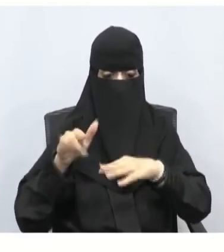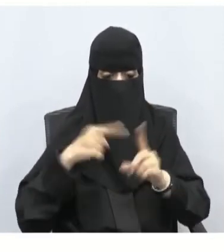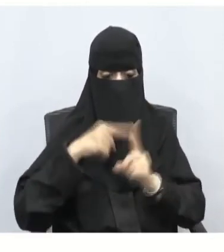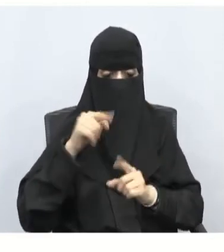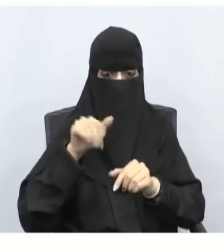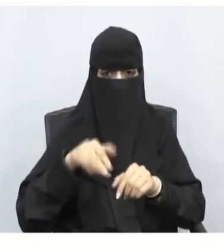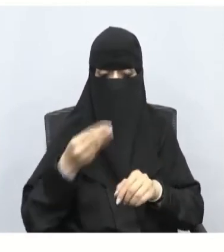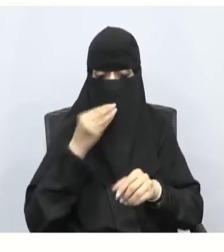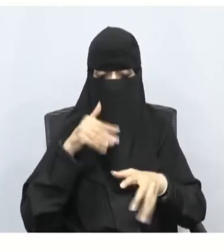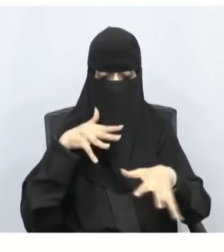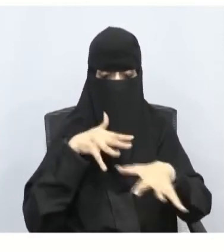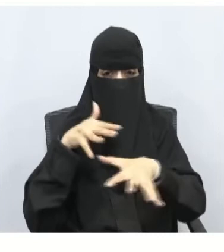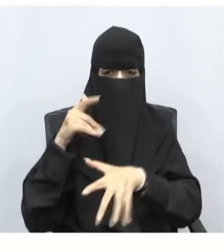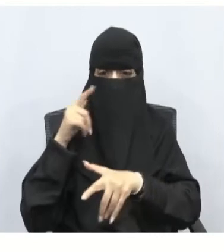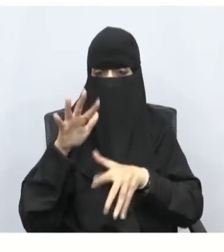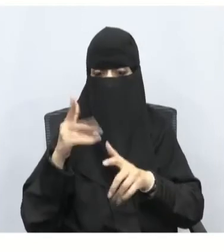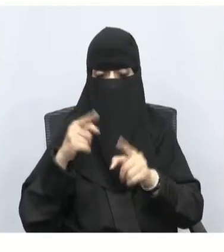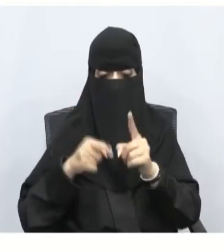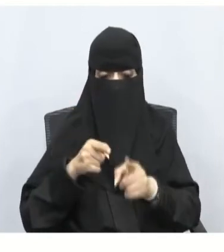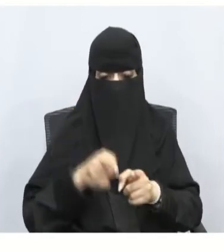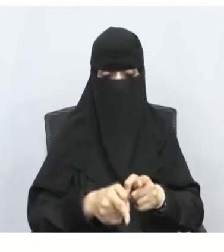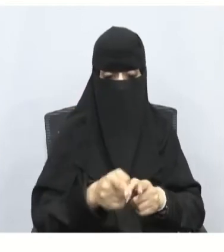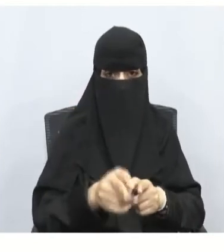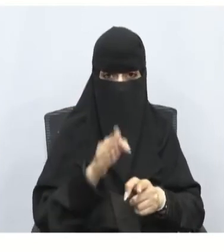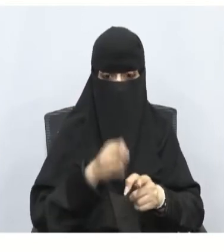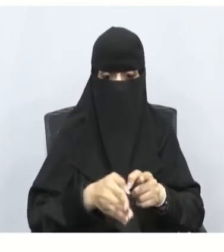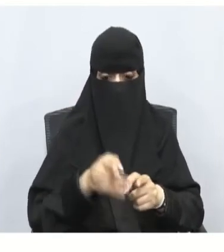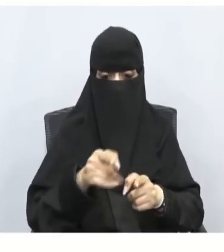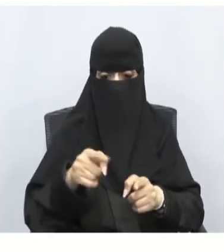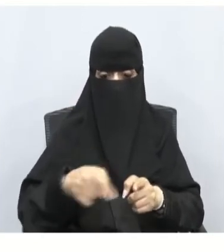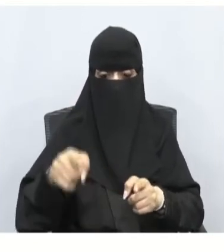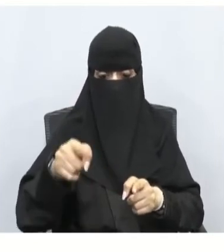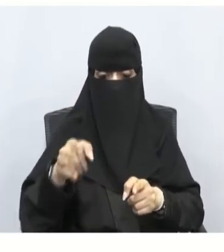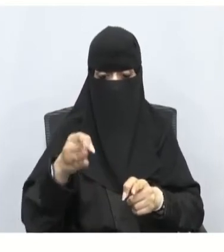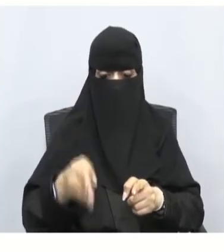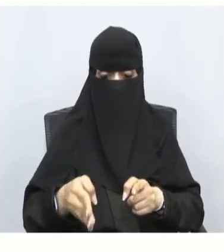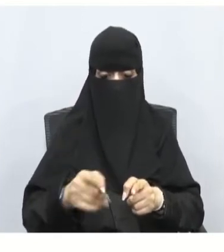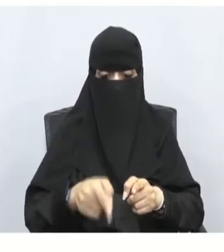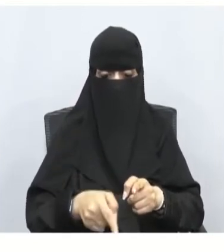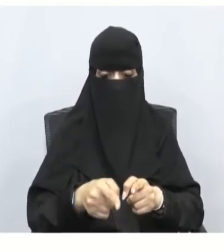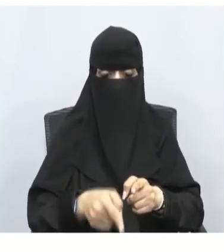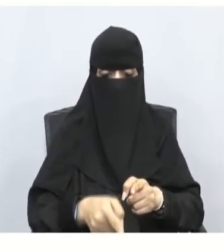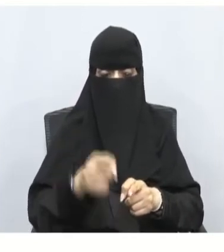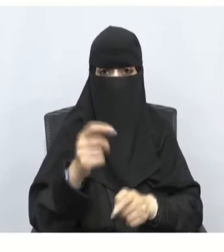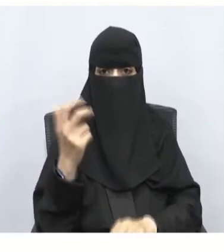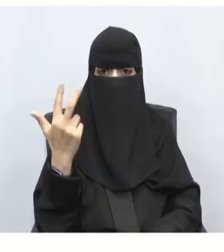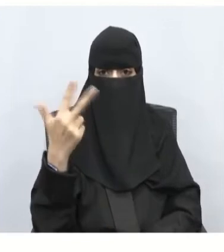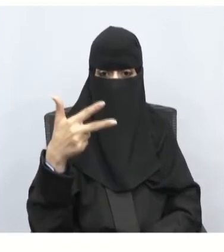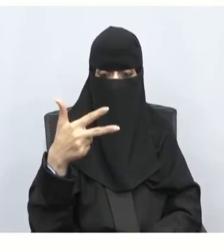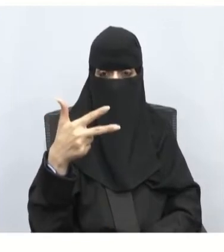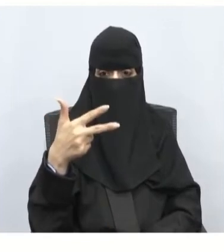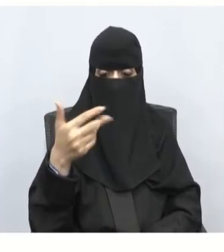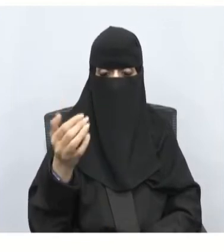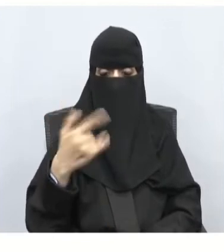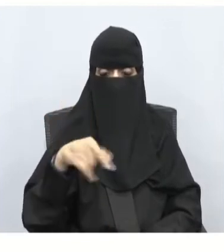في مطعم مزدحم. أين مطعم مزدحم والجزارة؟ هذا المطعم صح؟ أين الجزارة؟